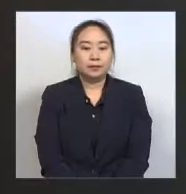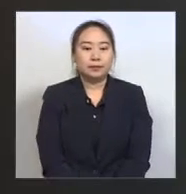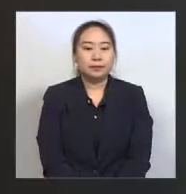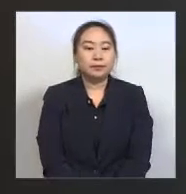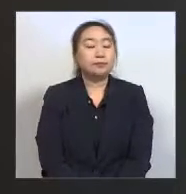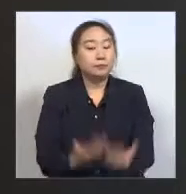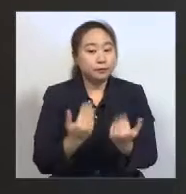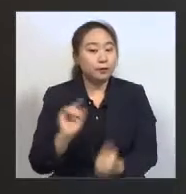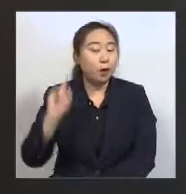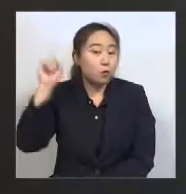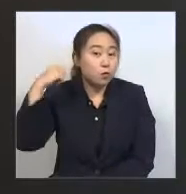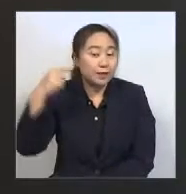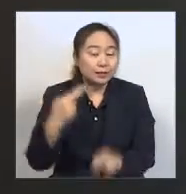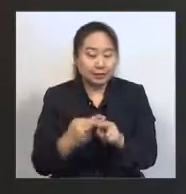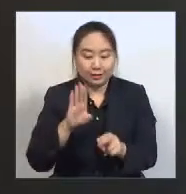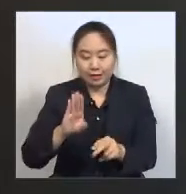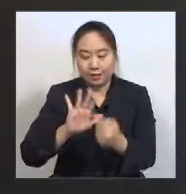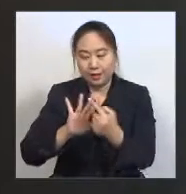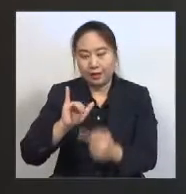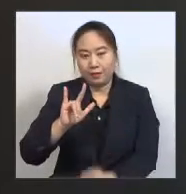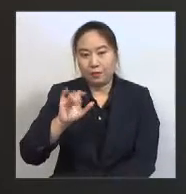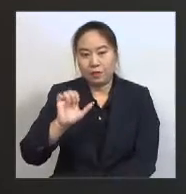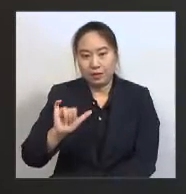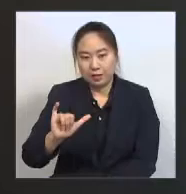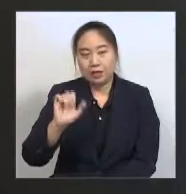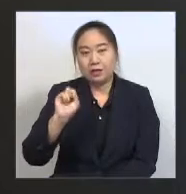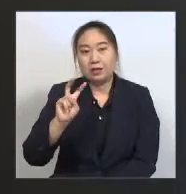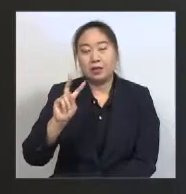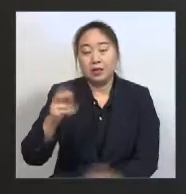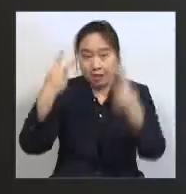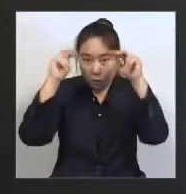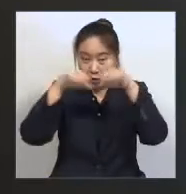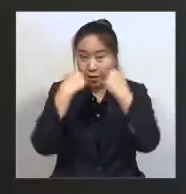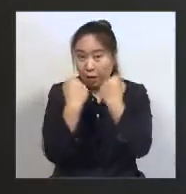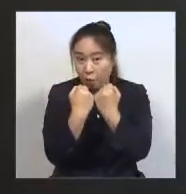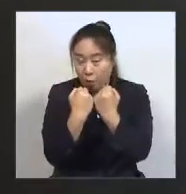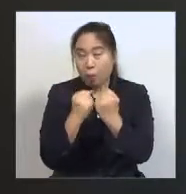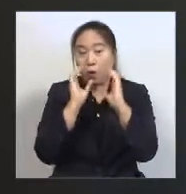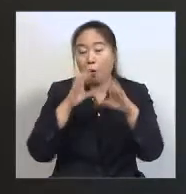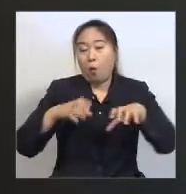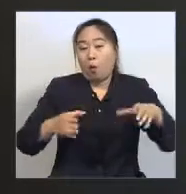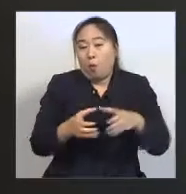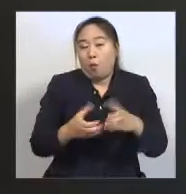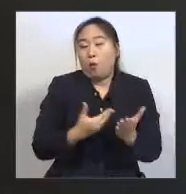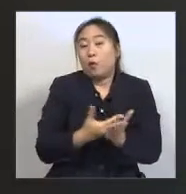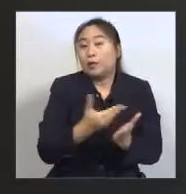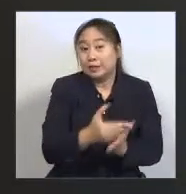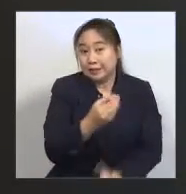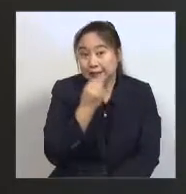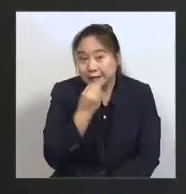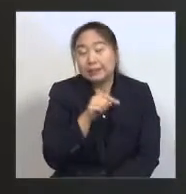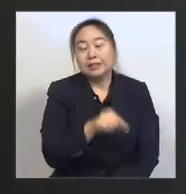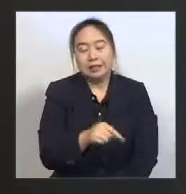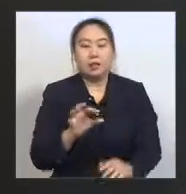ส่วนทางด้านของนางสาวบุญยืนสิริธรรมนายกสมาคมสหพันธ์องค์กรผู้บริโภคก็บอกว่าสมาชิกสมาคมเนี่ยมีจุด